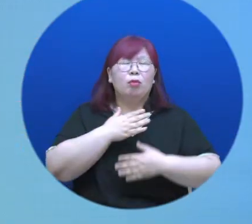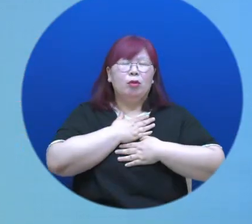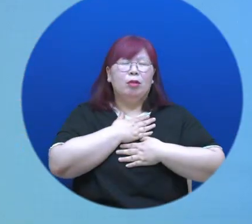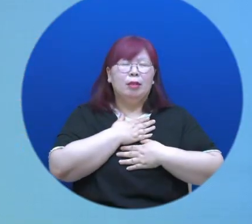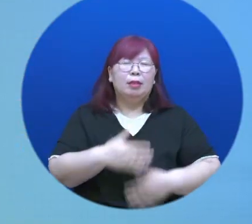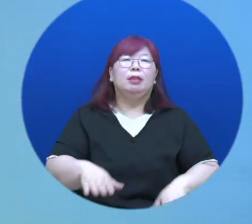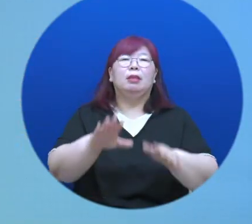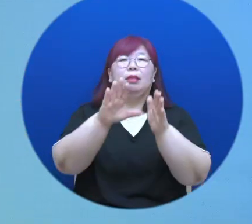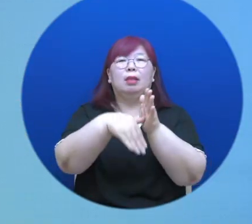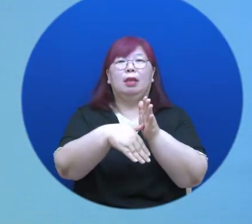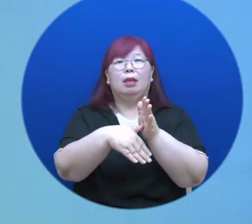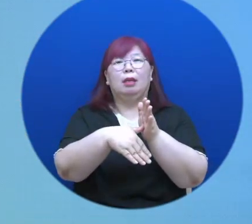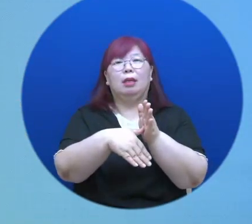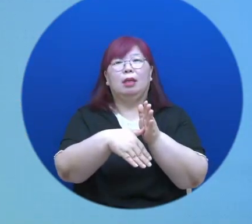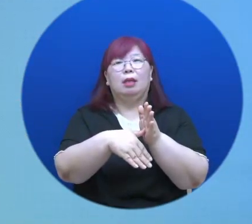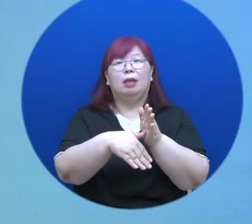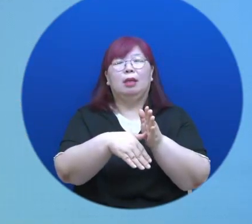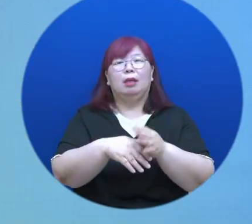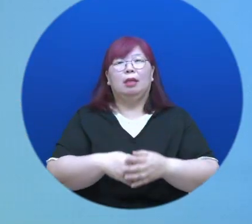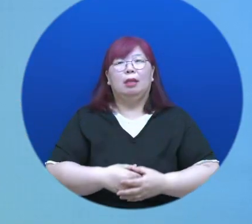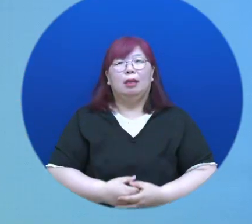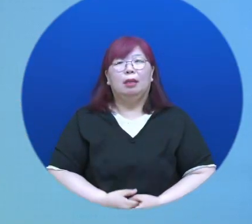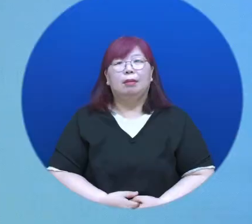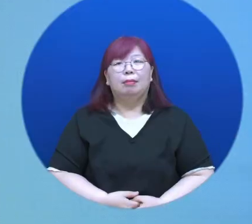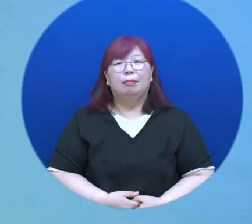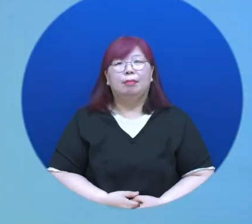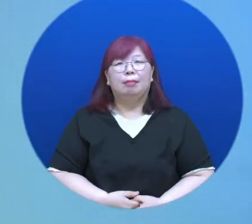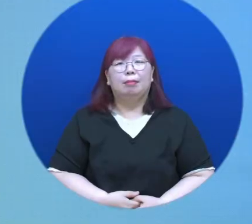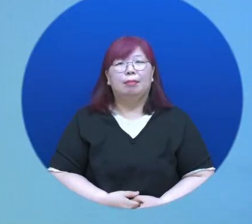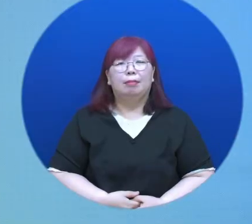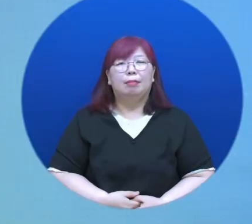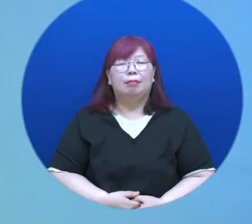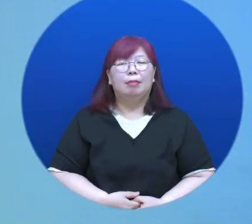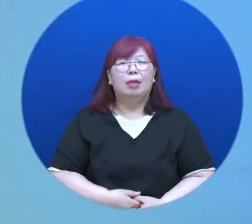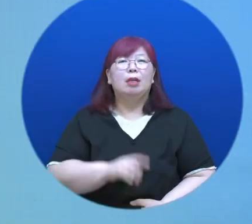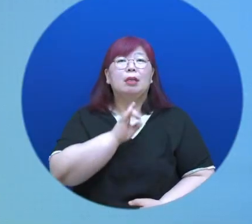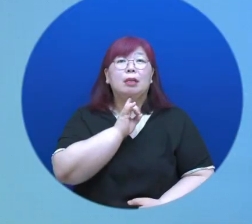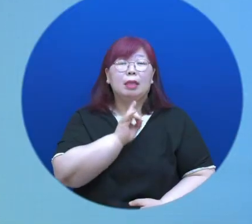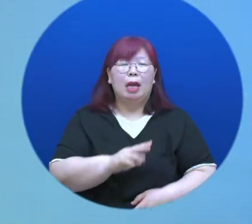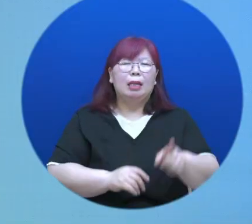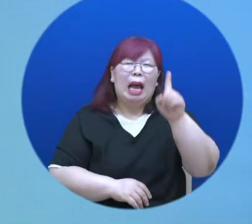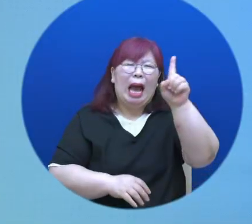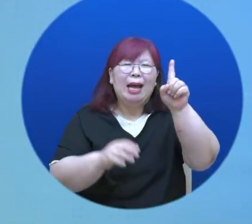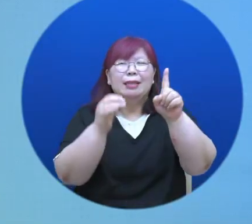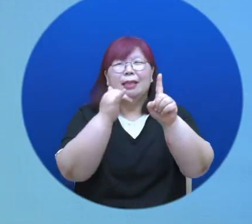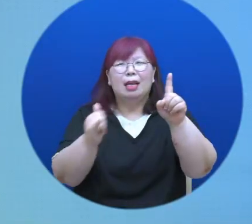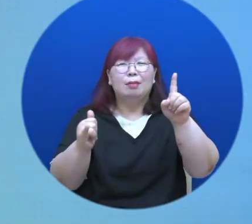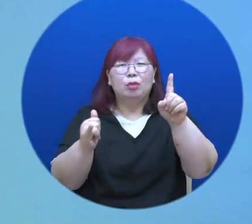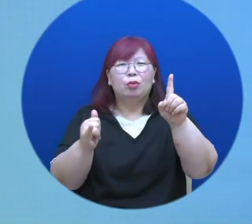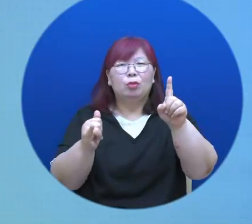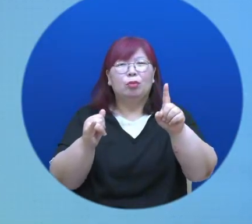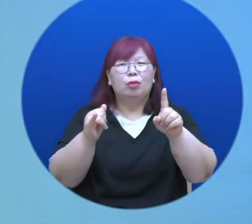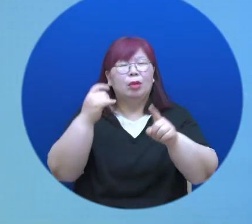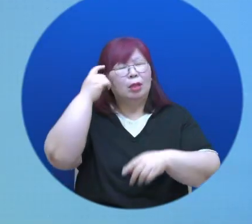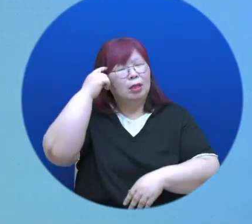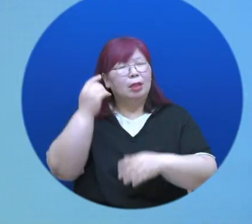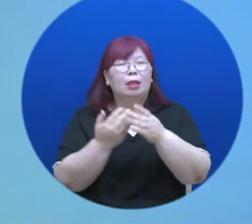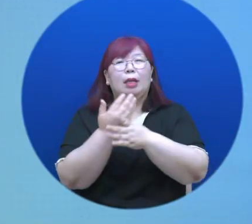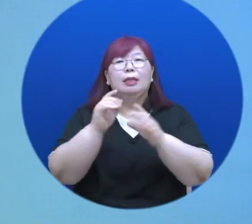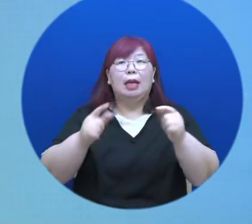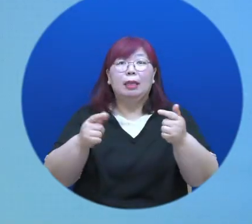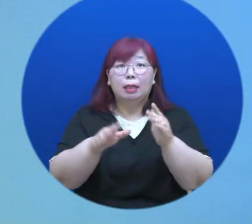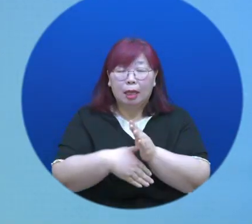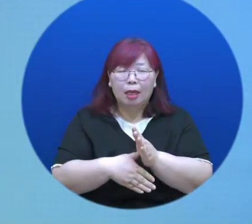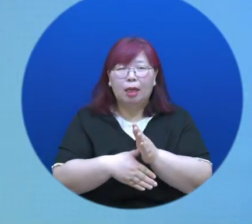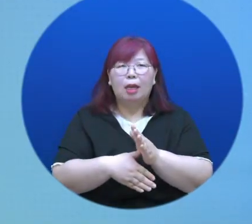지쳐버릴 때, 그런데 단 한 사람도 떠오르지 않을 때,